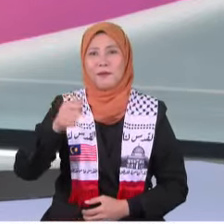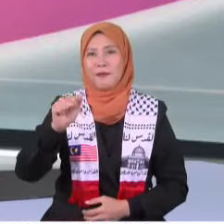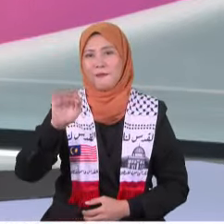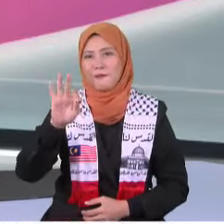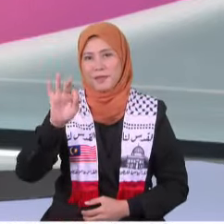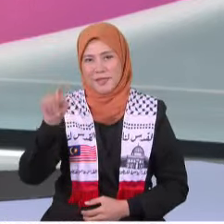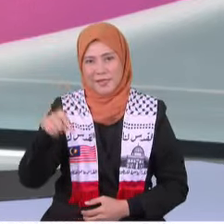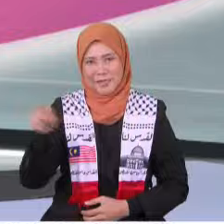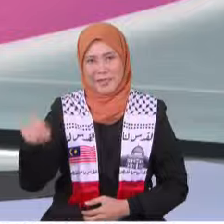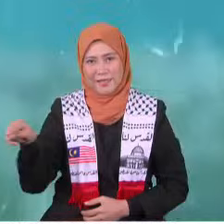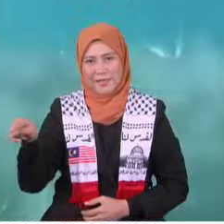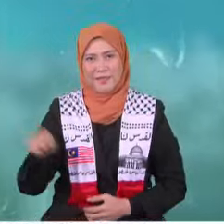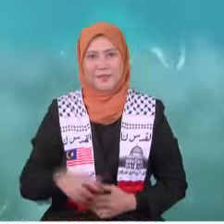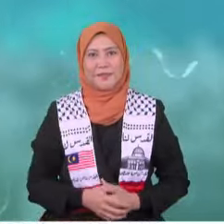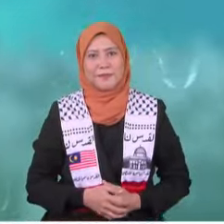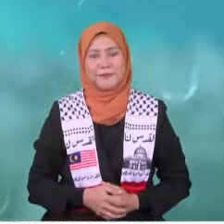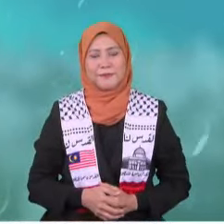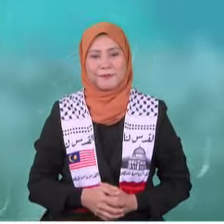Hussein.